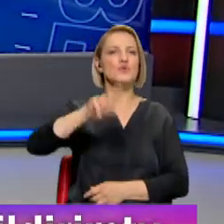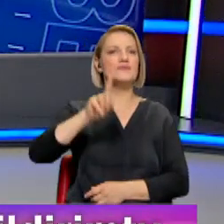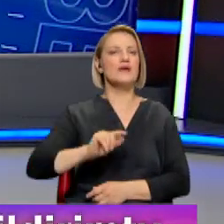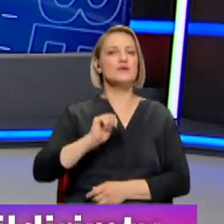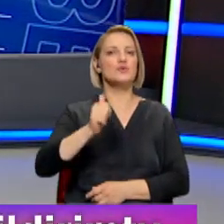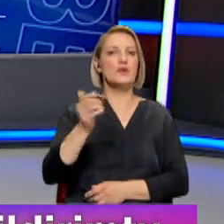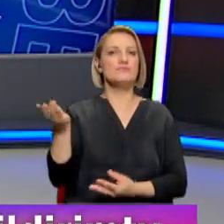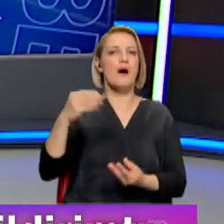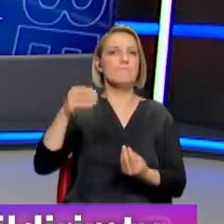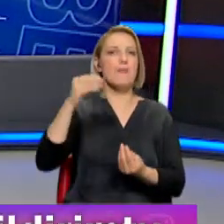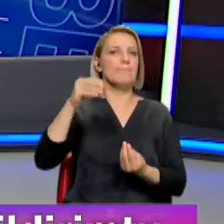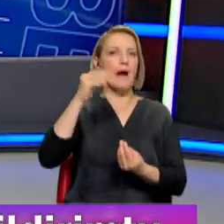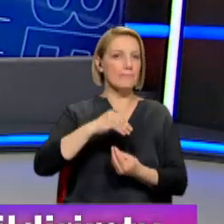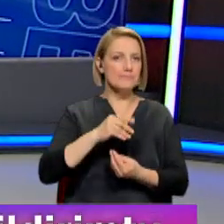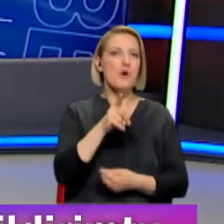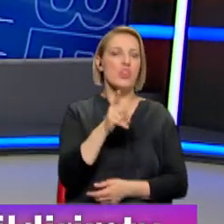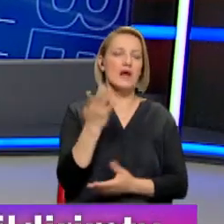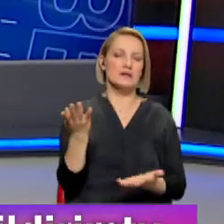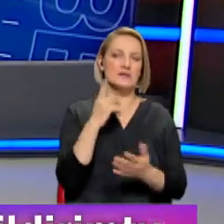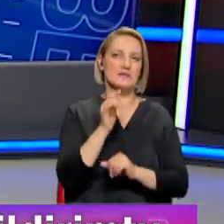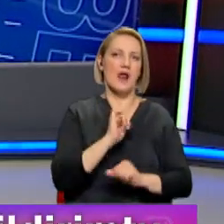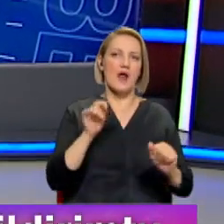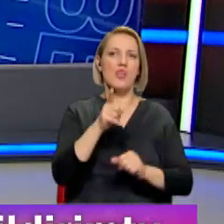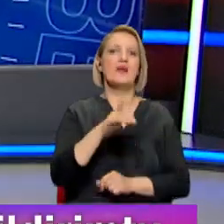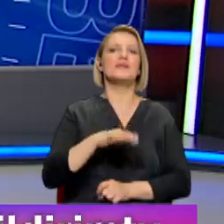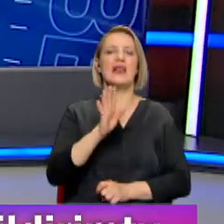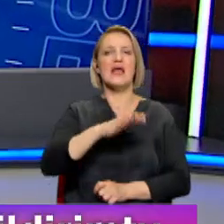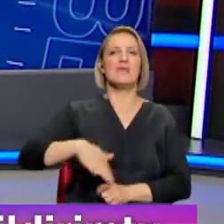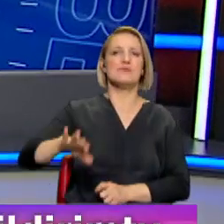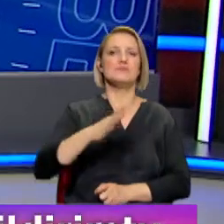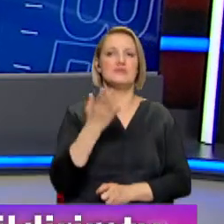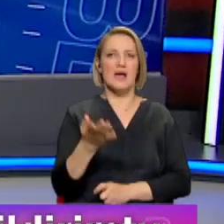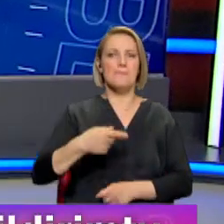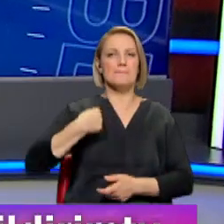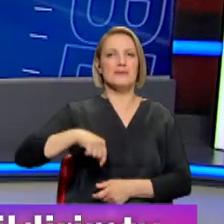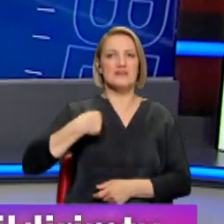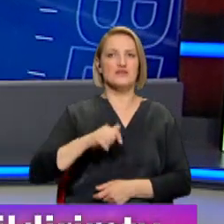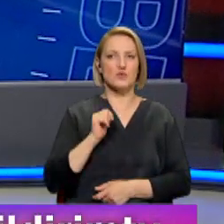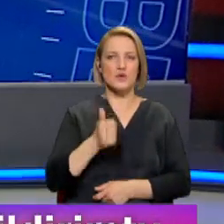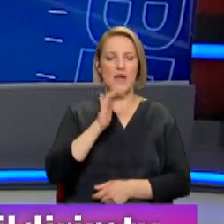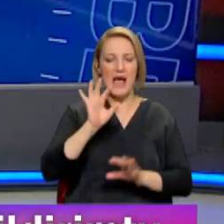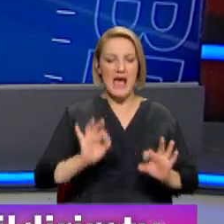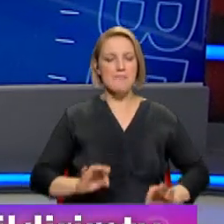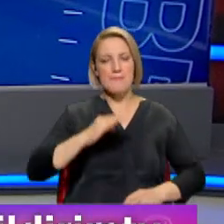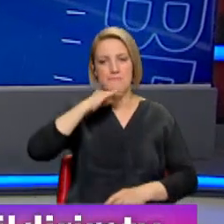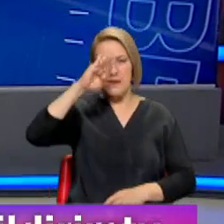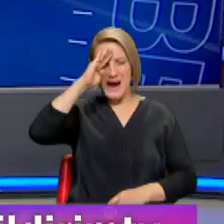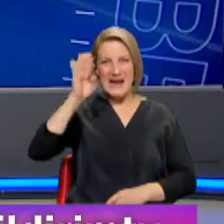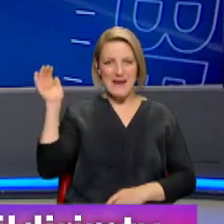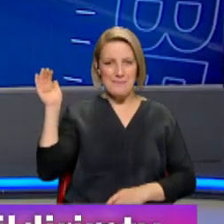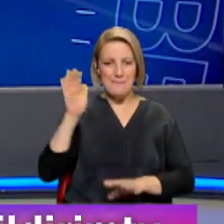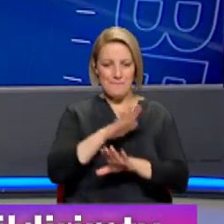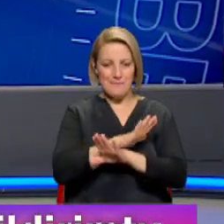güne gelen zamlar onları da etkiliyor. Sadece onları değil, hepimizi etkiliyor. Pazartesi gününe, hemen bayram dönüşüne